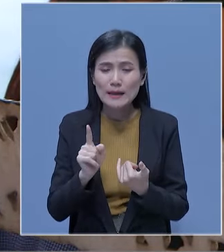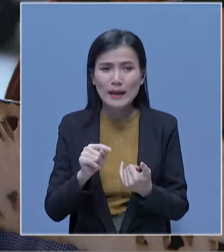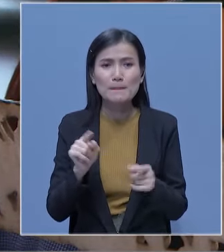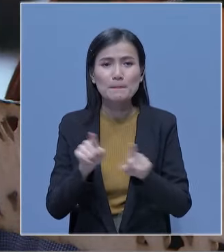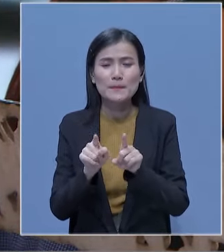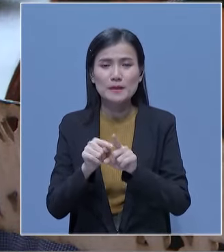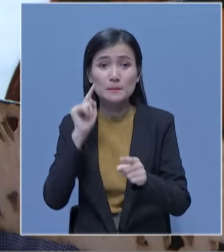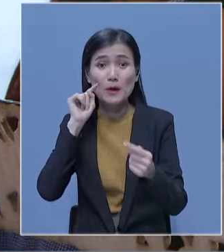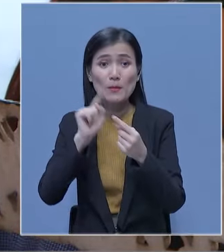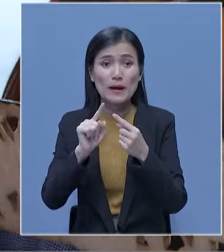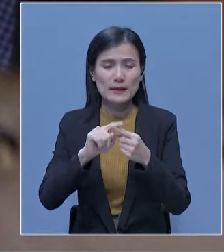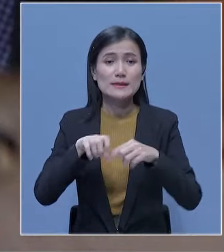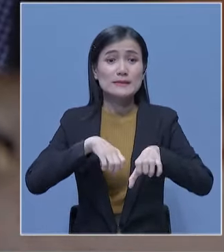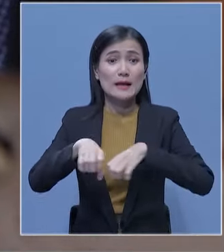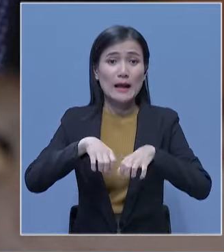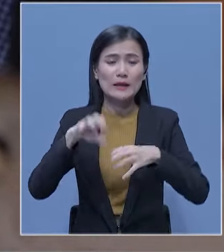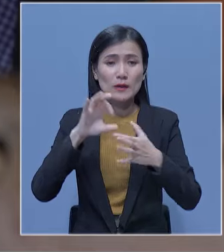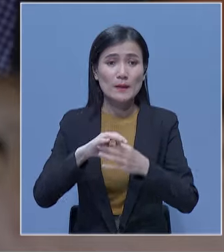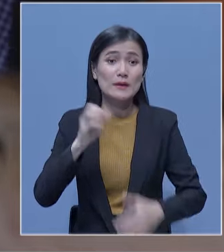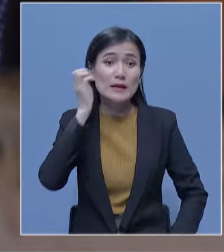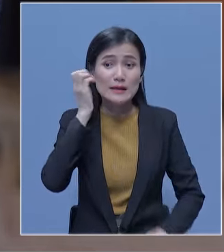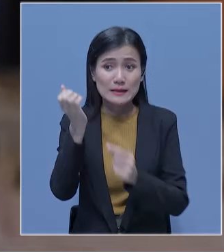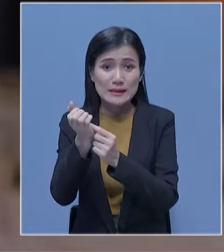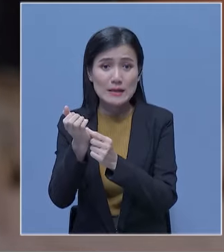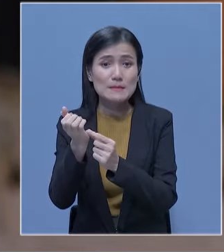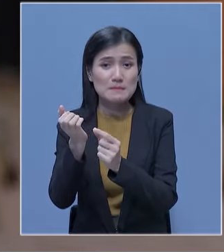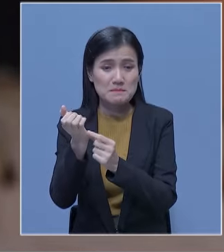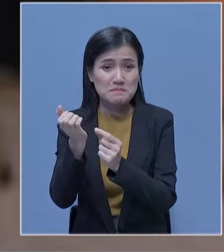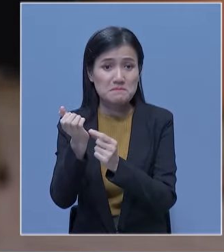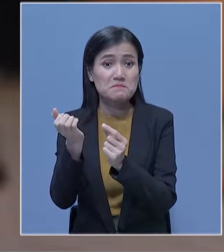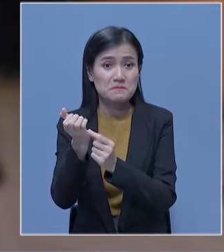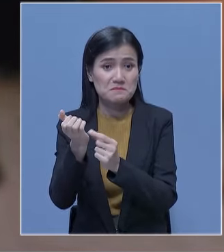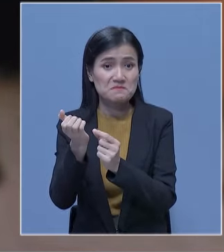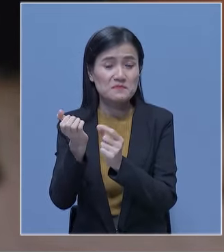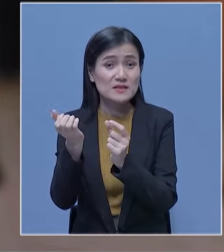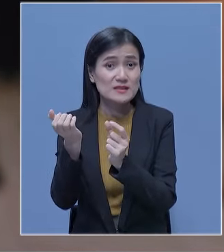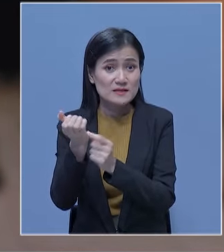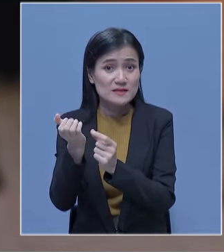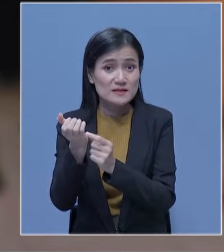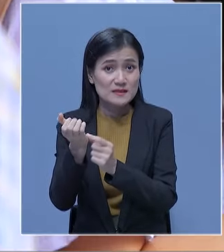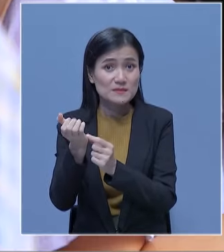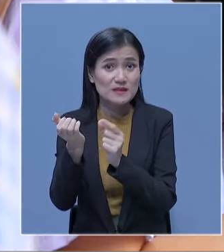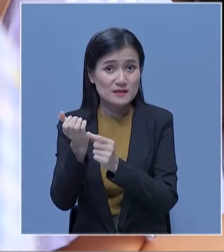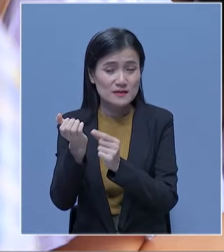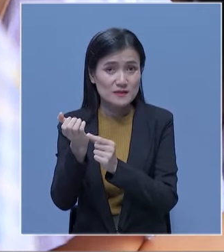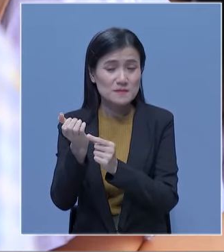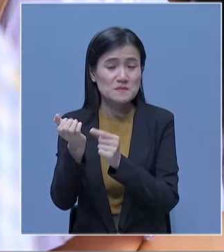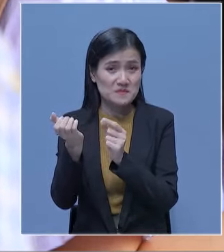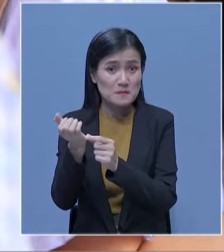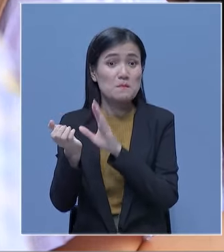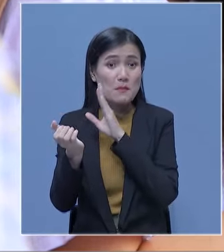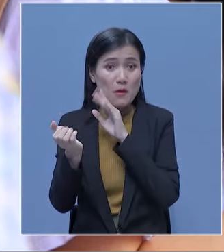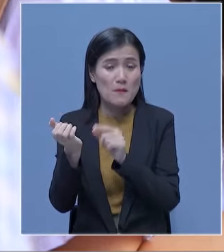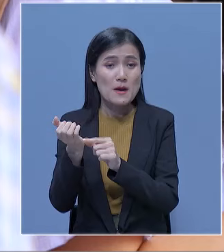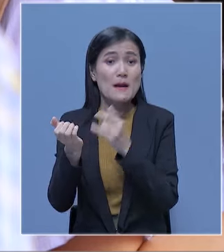องของซิมผีบัญชีม้าถูกไหมคุณจอย ปราบมิจฉาชีพเพราะทุกวันนี้เยอะนะ แก๊งคอลเซ็นเตอร์ใช่ไหมเพราะฉะนั้นก็เลยต้องมีมาตรการที่ออกม